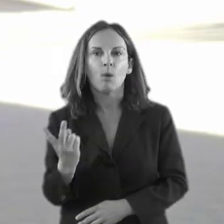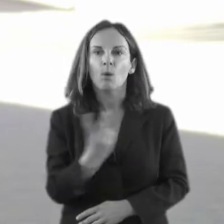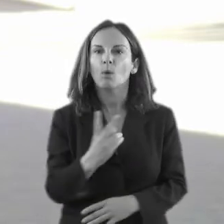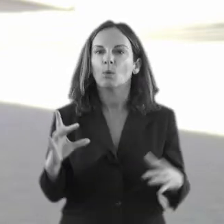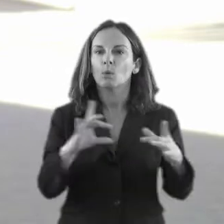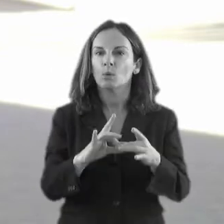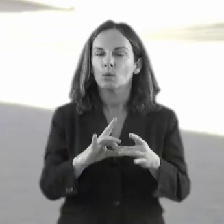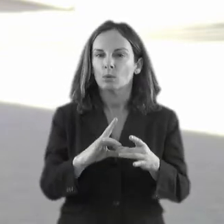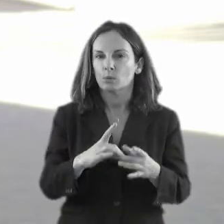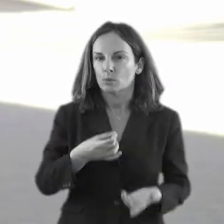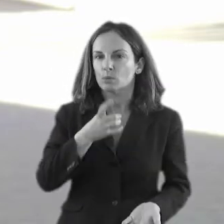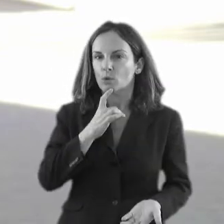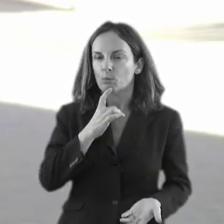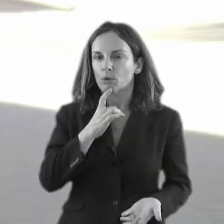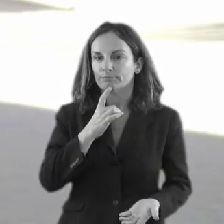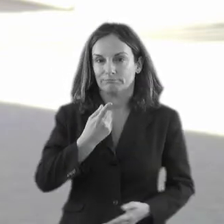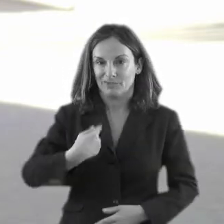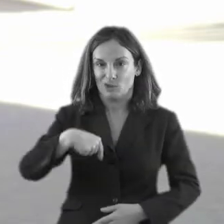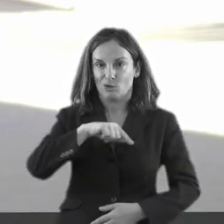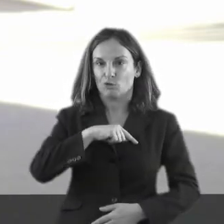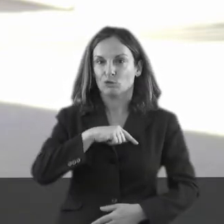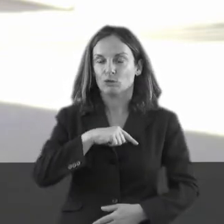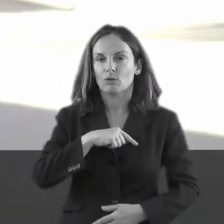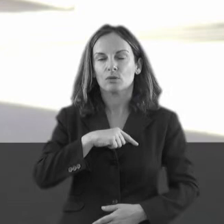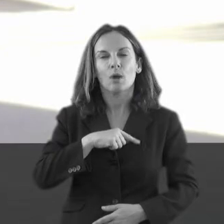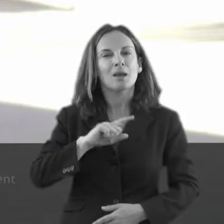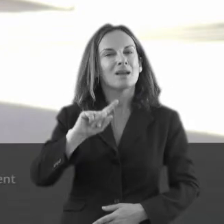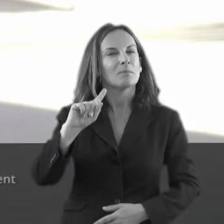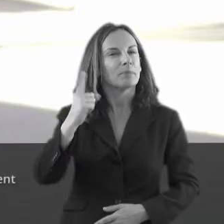o que té un interès molt específic per les coses,